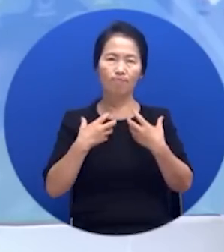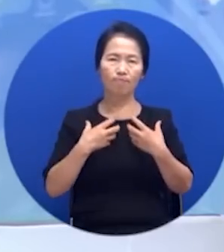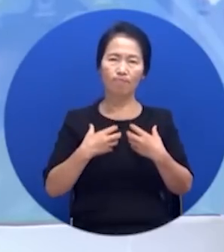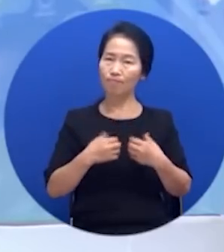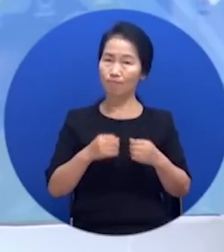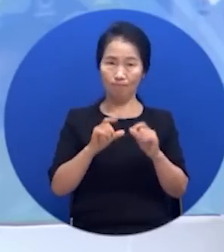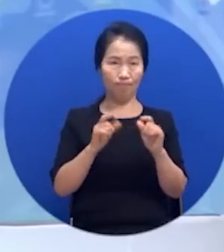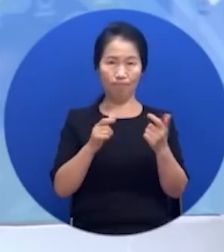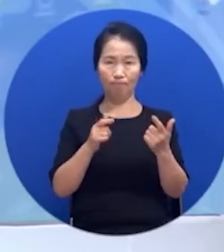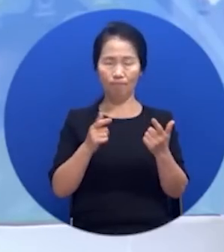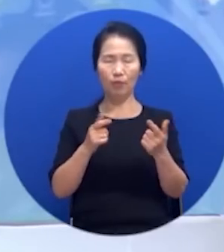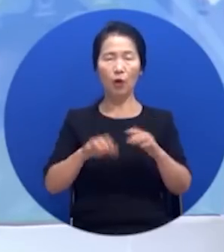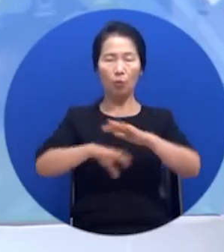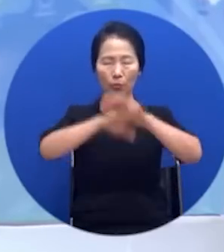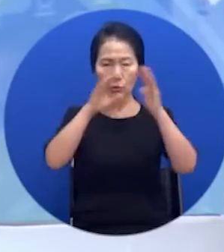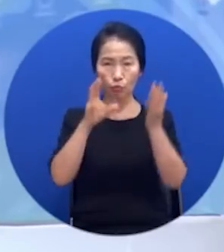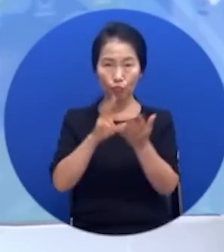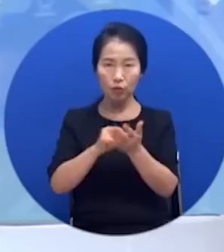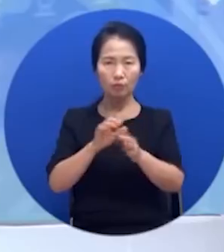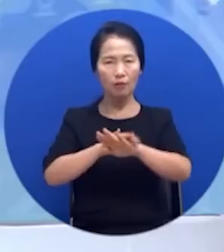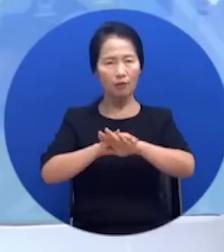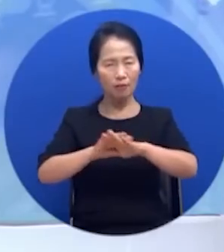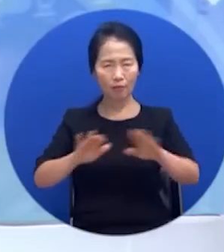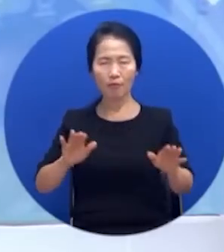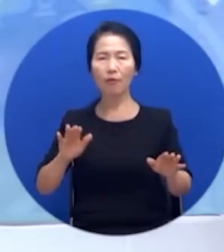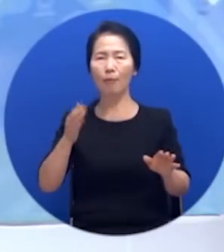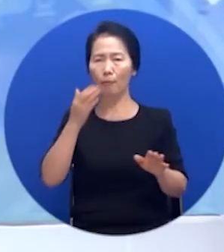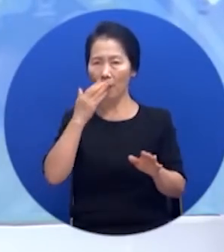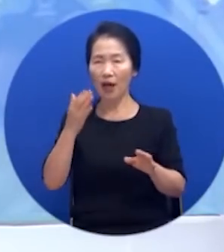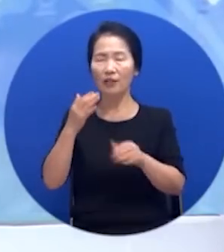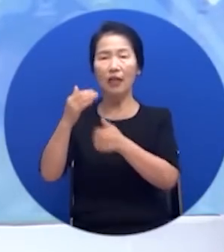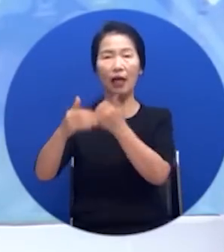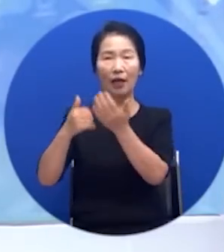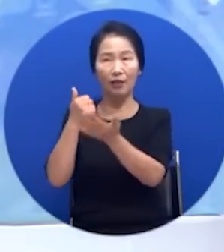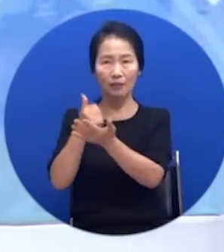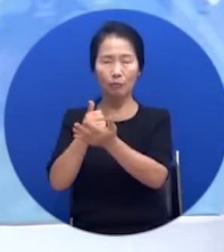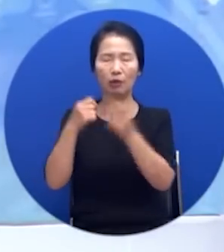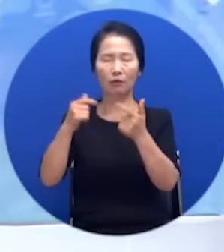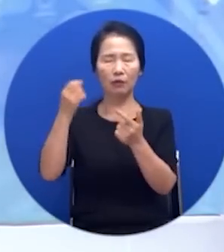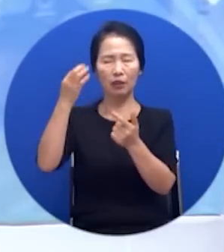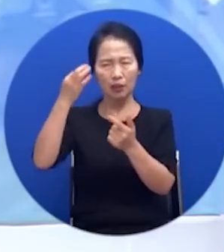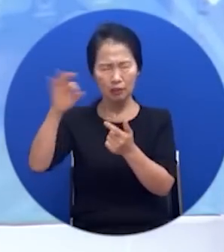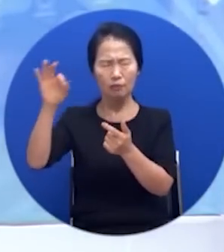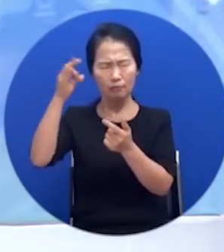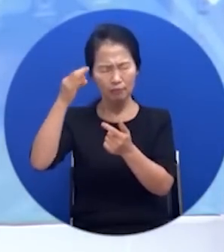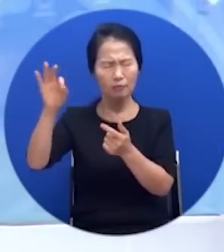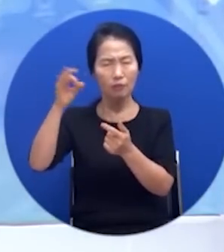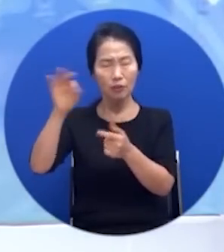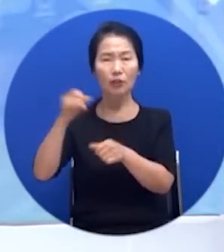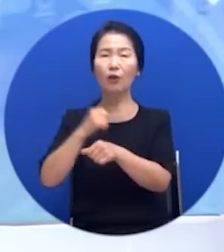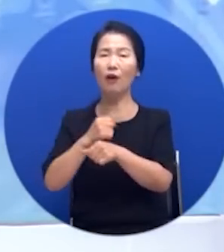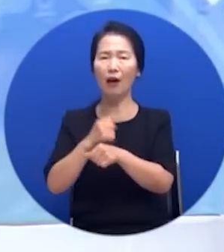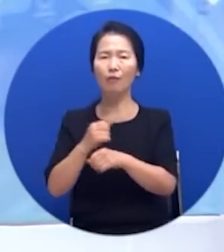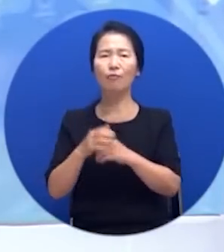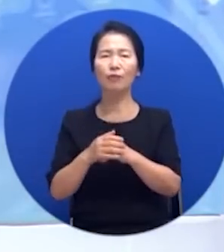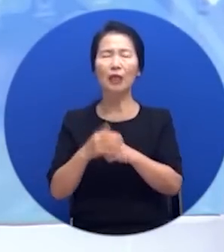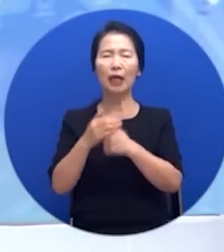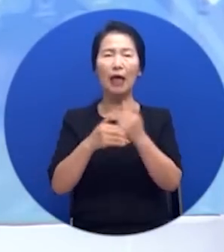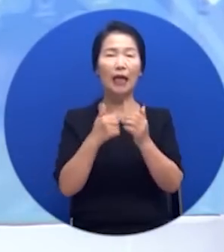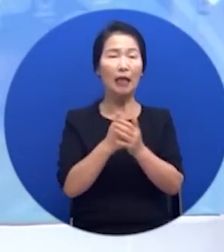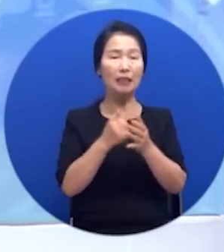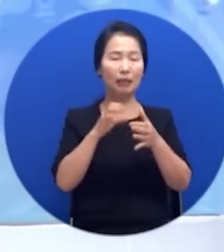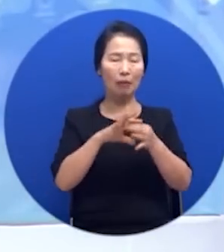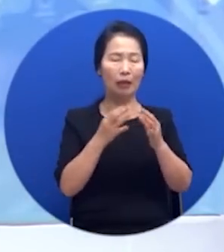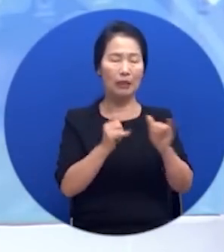않고 모든 문제의 해결자가 되시는 하나님을 인정함으로 우리 하나님의 사람들이 함께 마음을